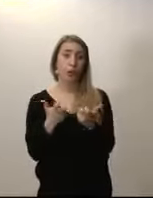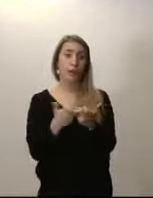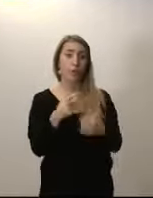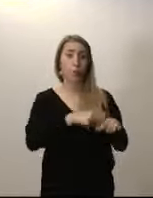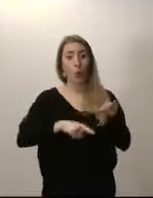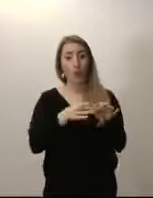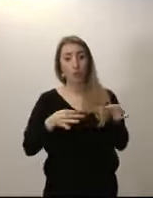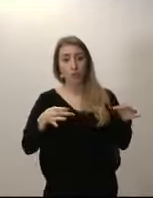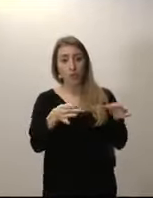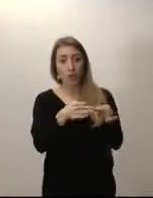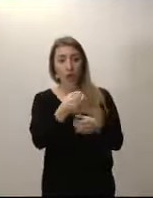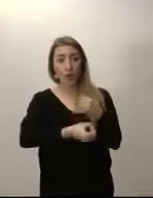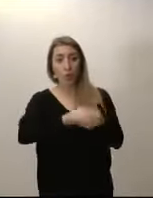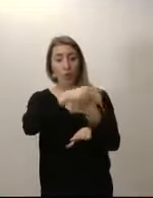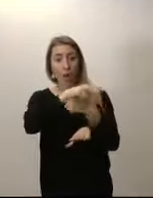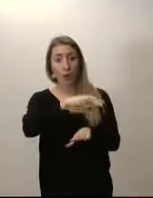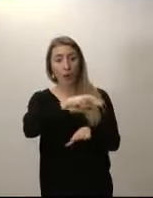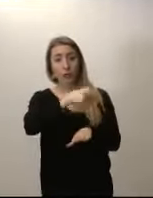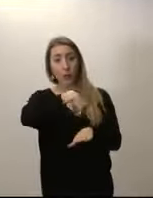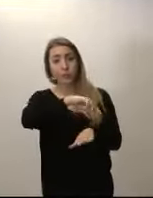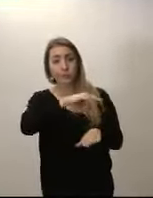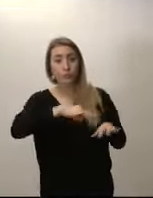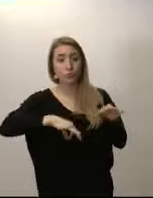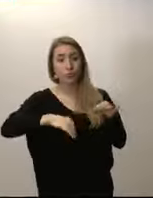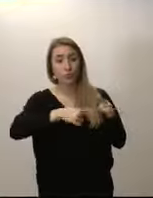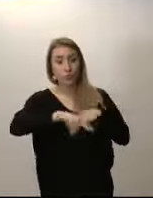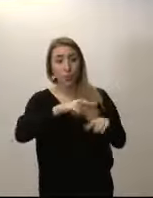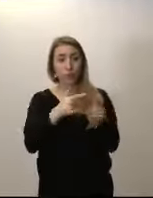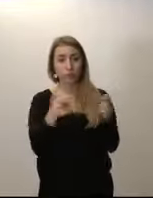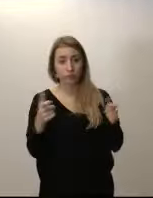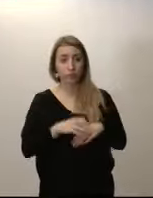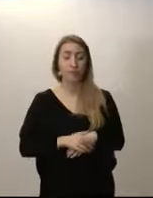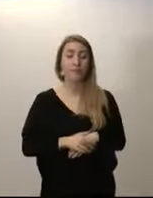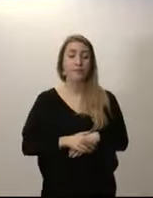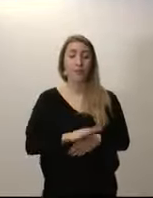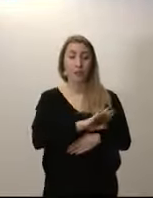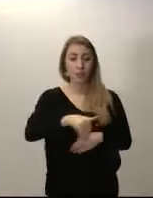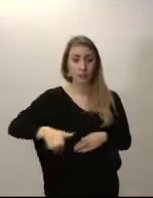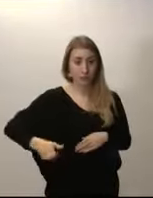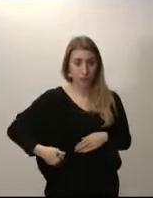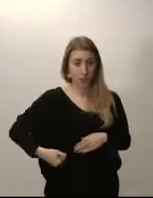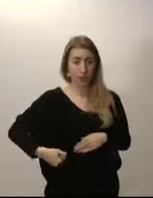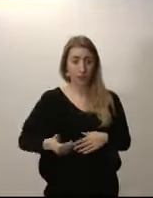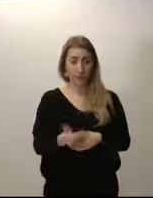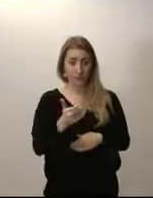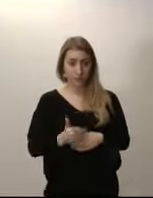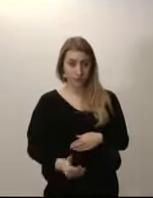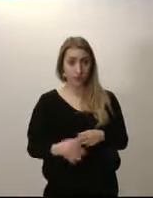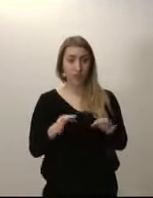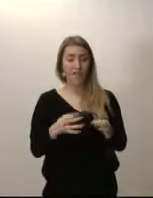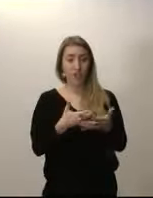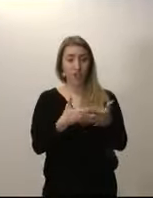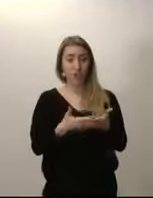salles, les appartements que nous louons, etc. Et enfin, la dernière rubrique, les atténuations de